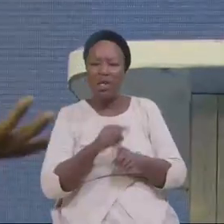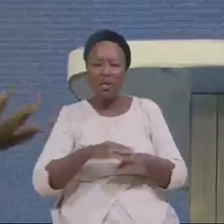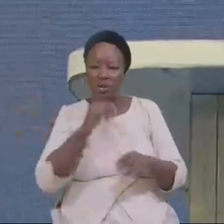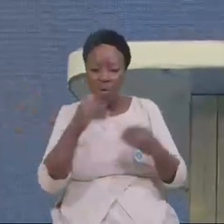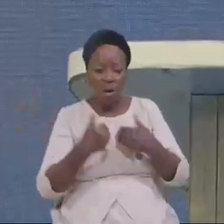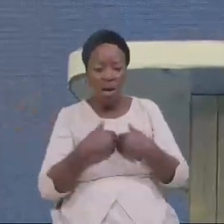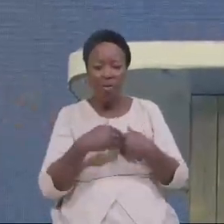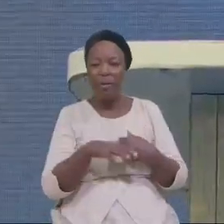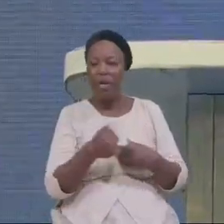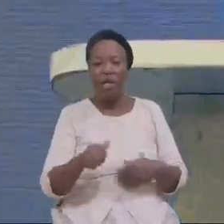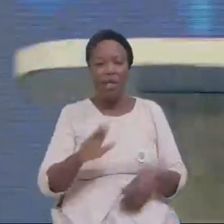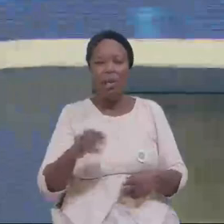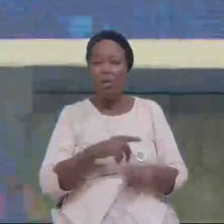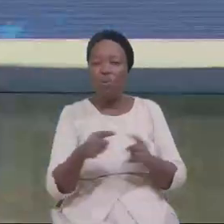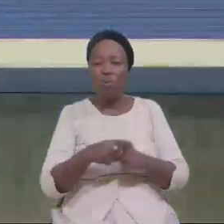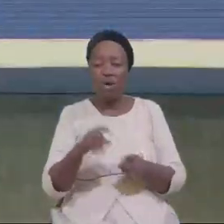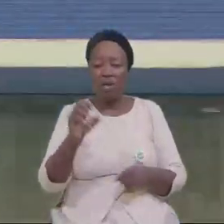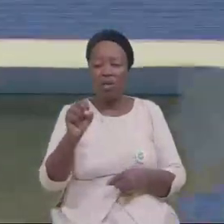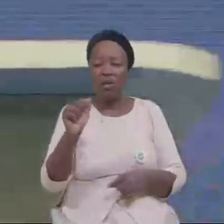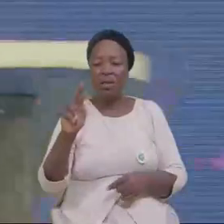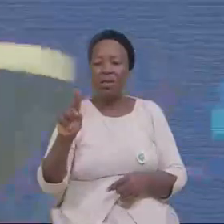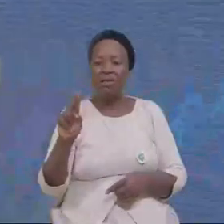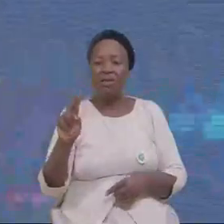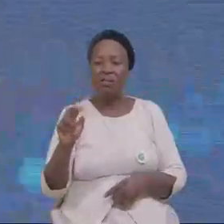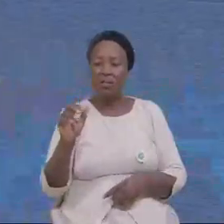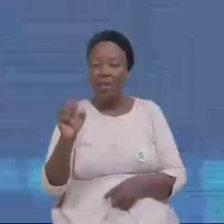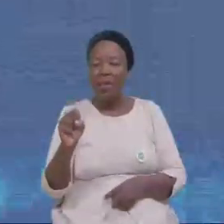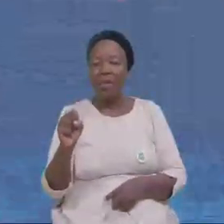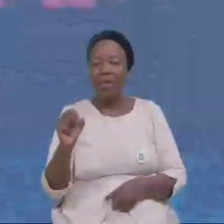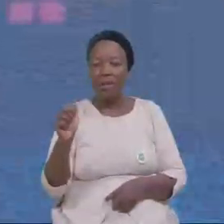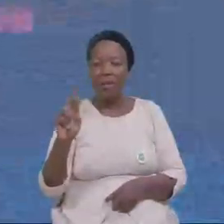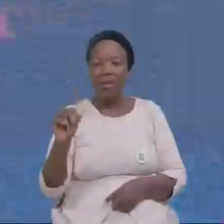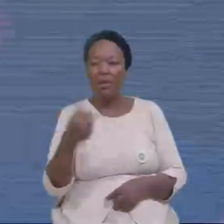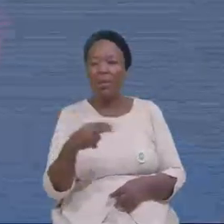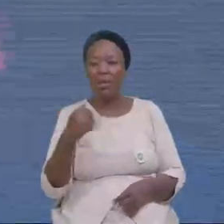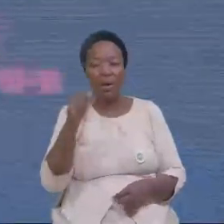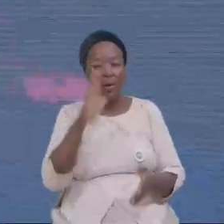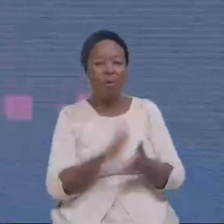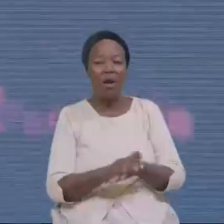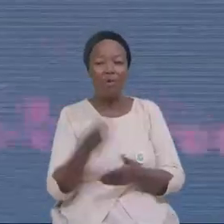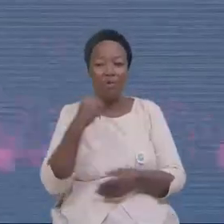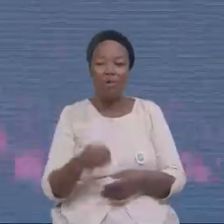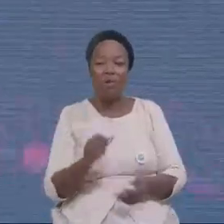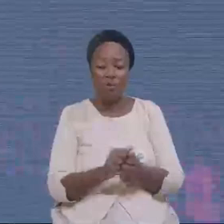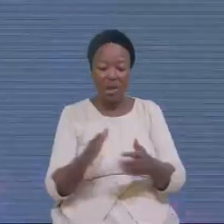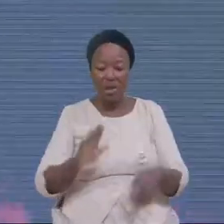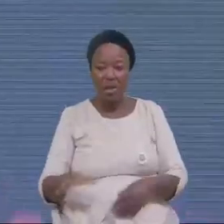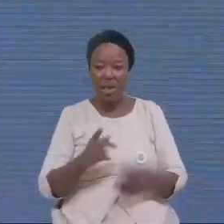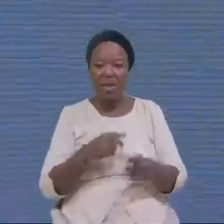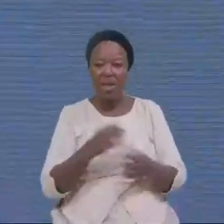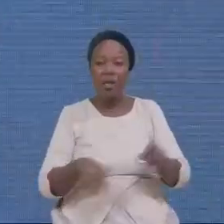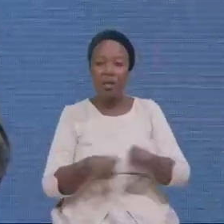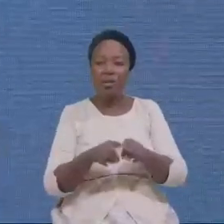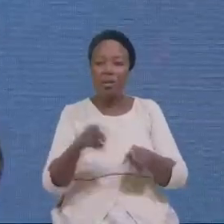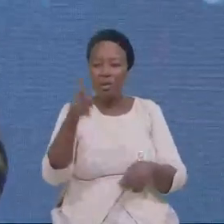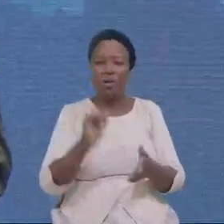quand Sarah, l'épouse, était stérile, Dieu qui donne la vie aux morts et qui appelle les choses qui ne